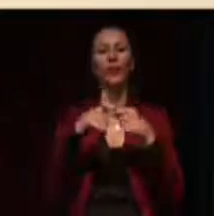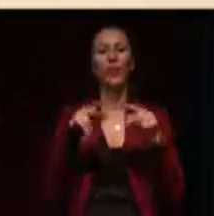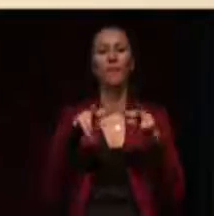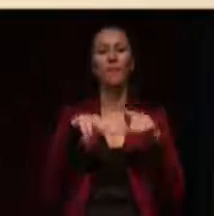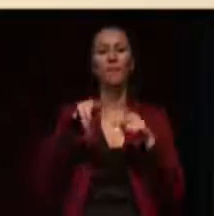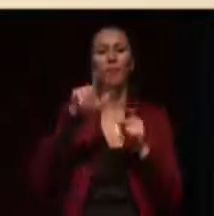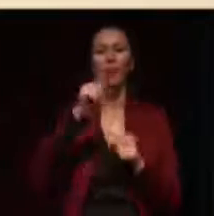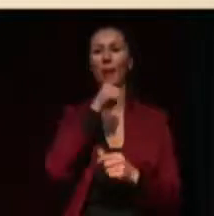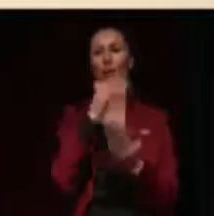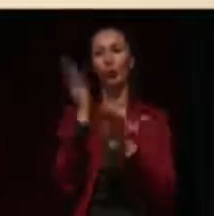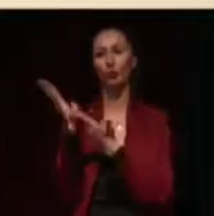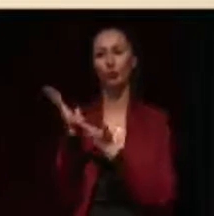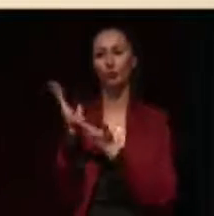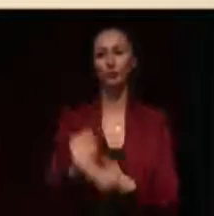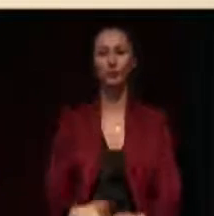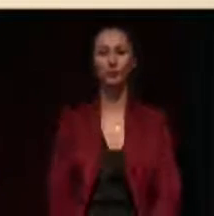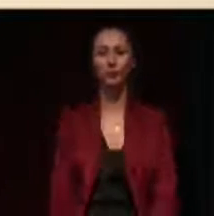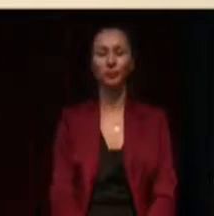buyursunlar.